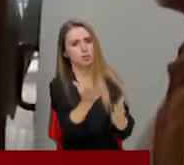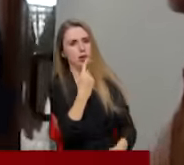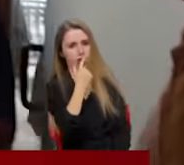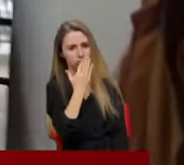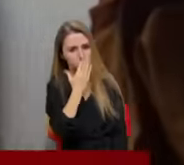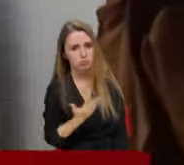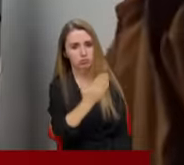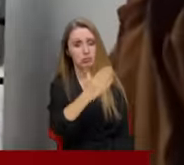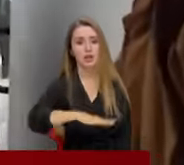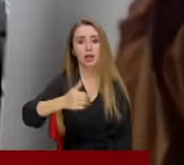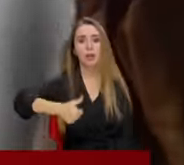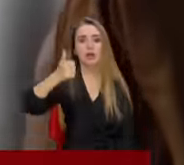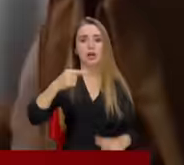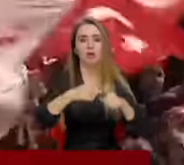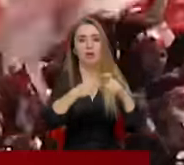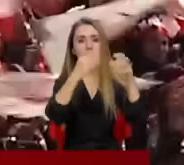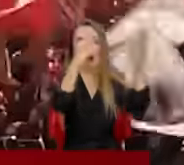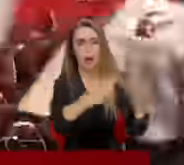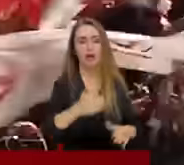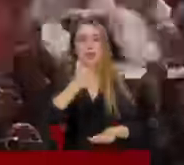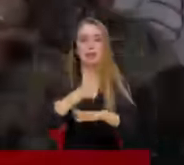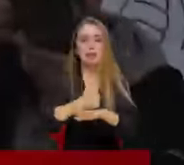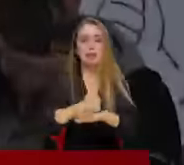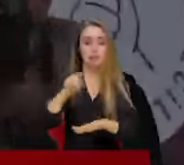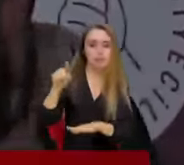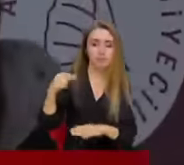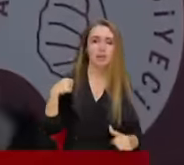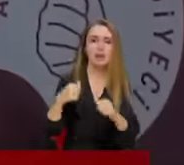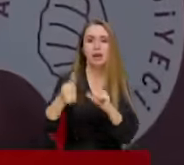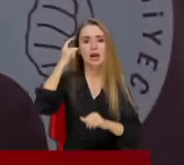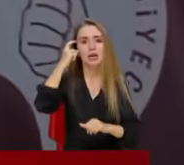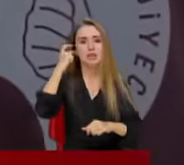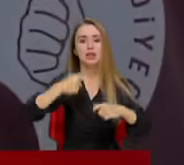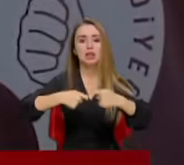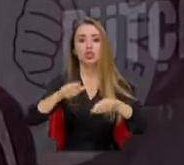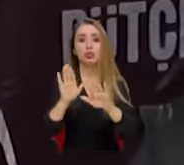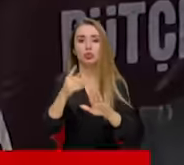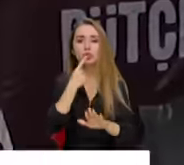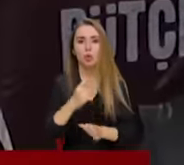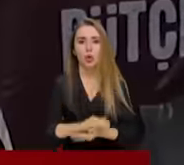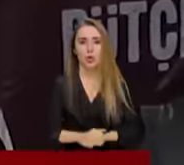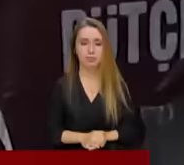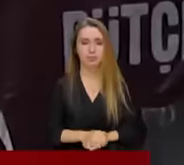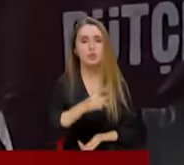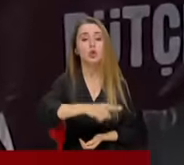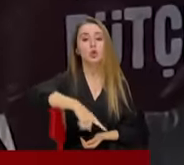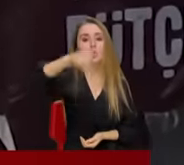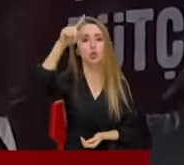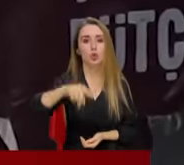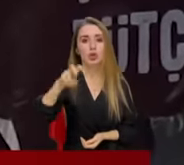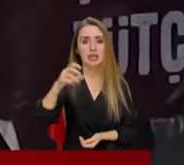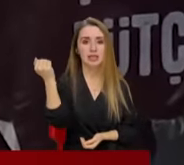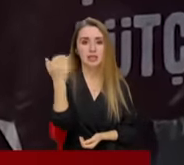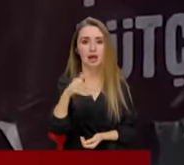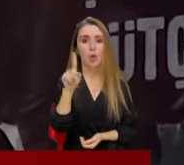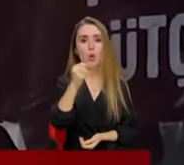res çekti. Genel Başkan Fatih Erbakan ise iktidara bir kez daha İsrail'le ticareti kesin diye seslendi. Günde 8